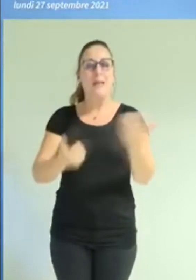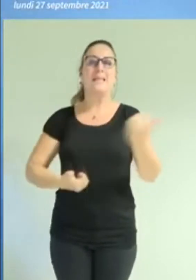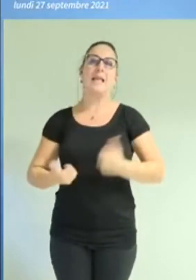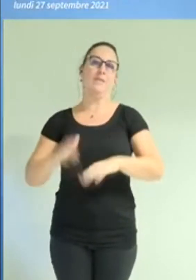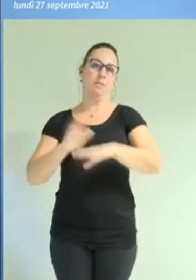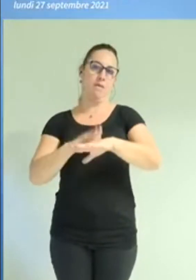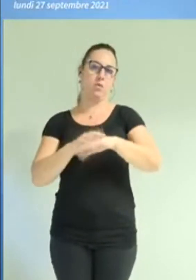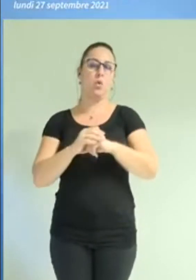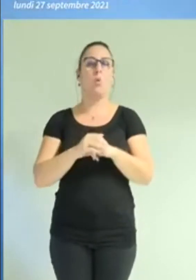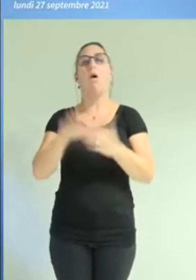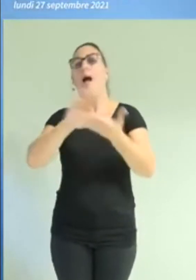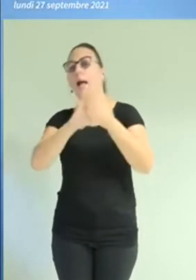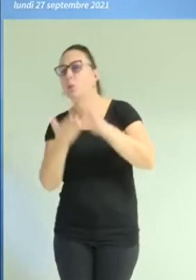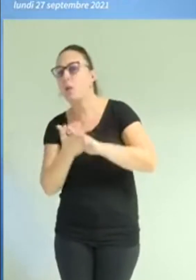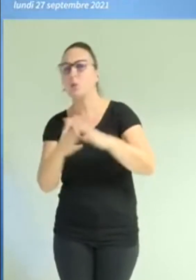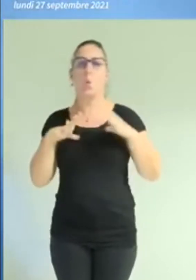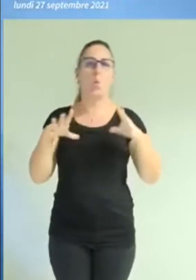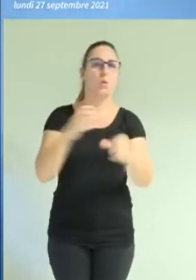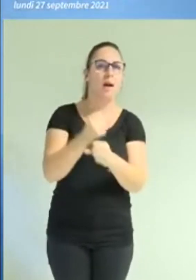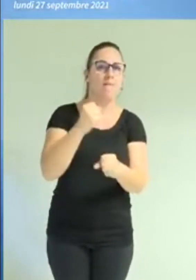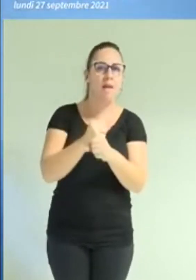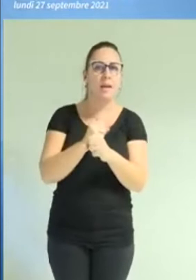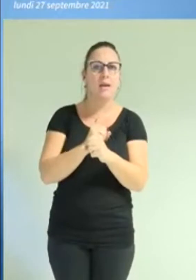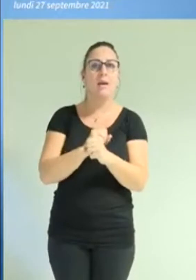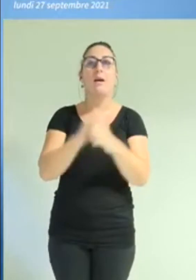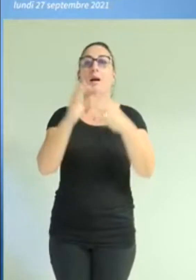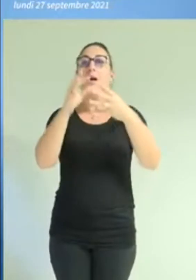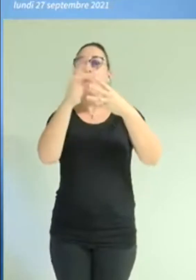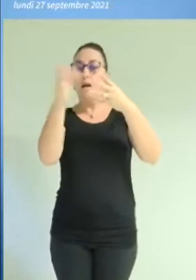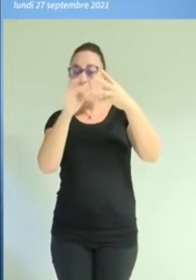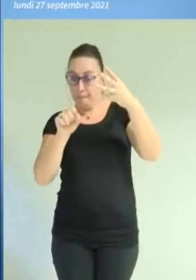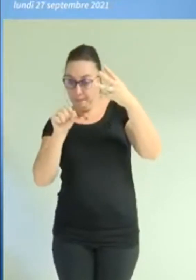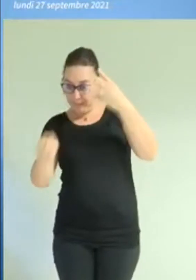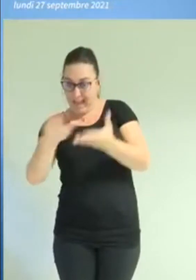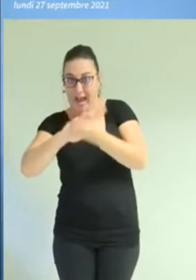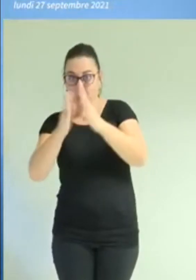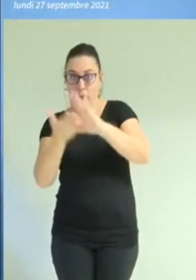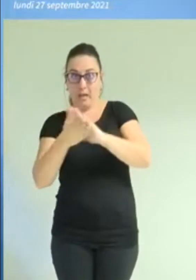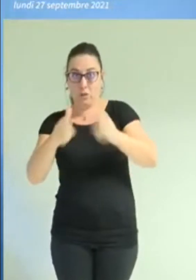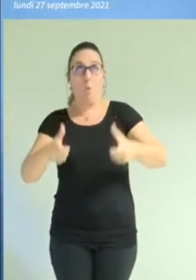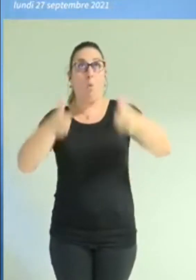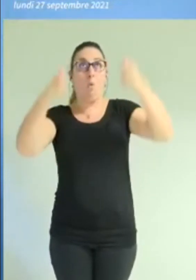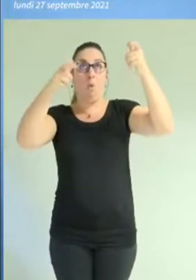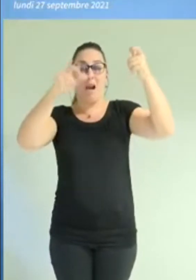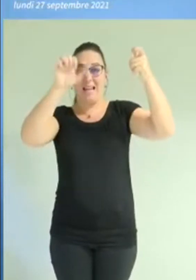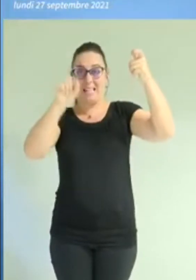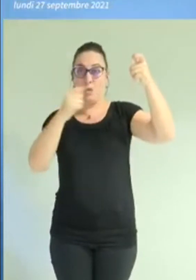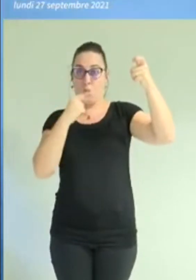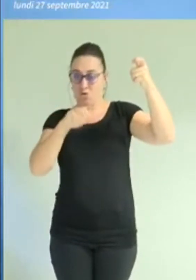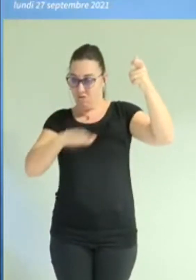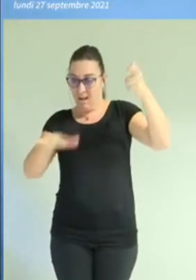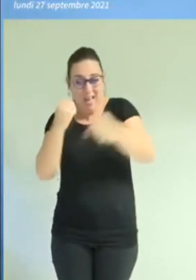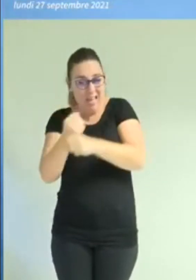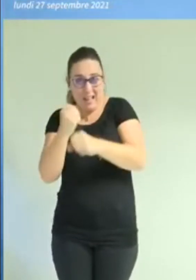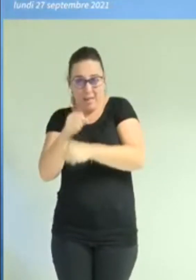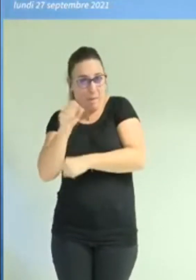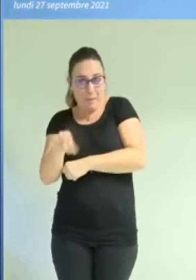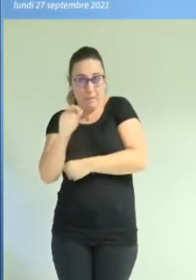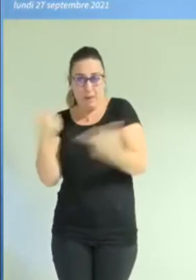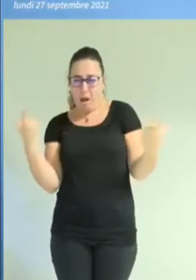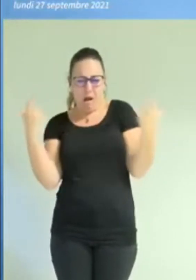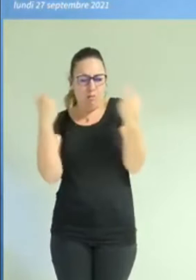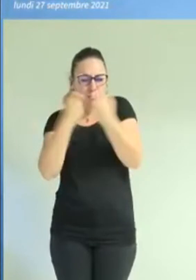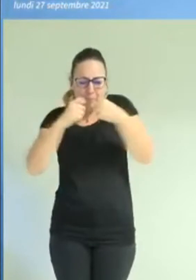il y a les associations qui travaillent, dont une association qui est au pied du Lys Rouge et qui fait ce travail, et dont